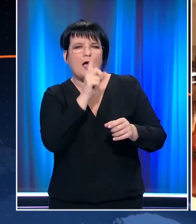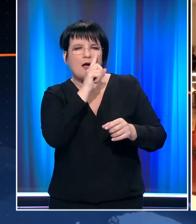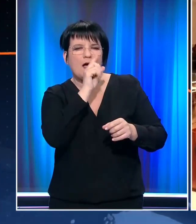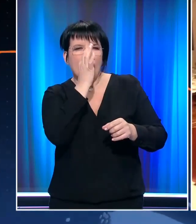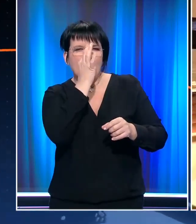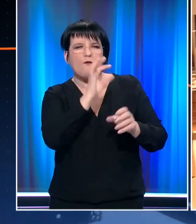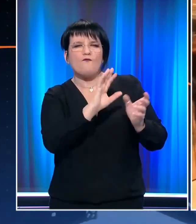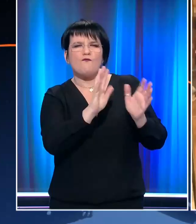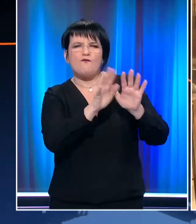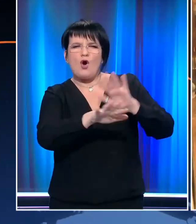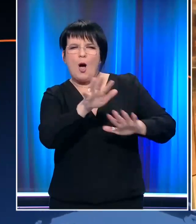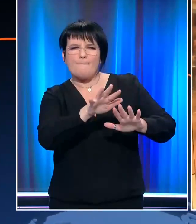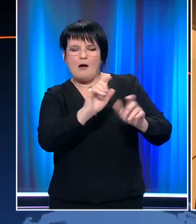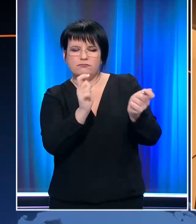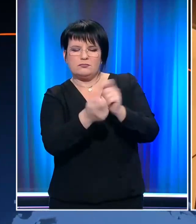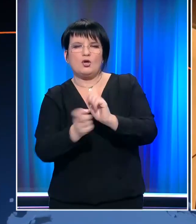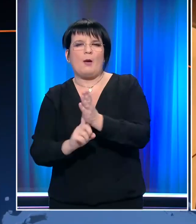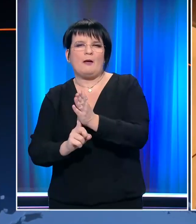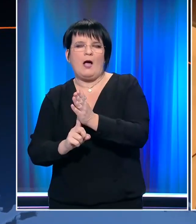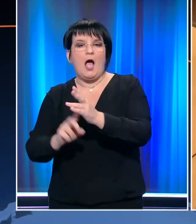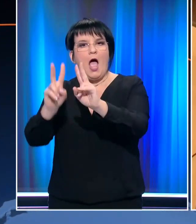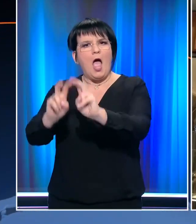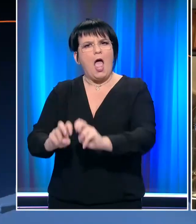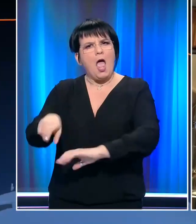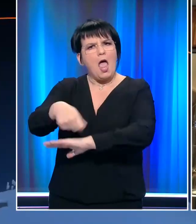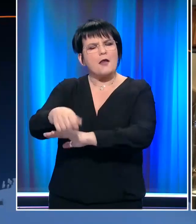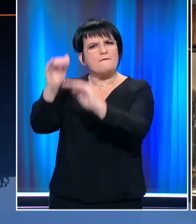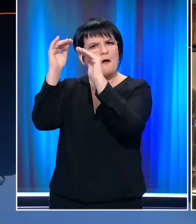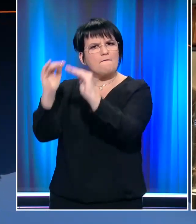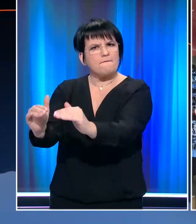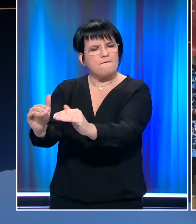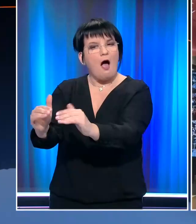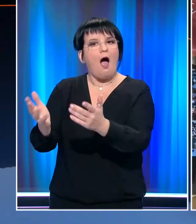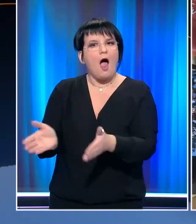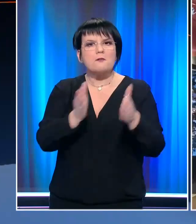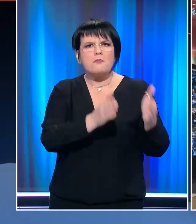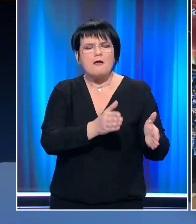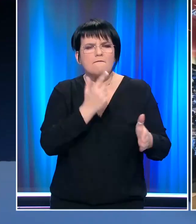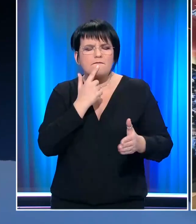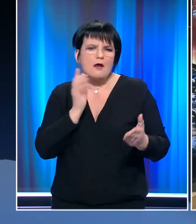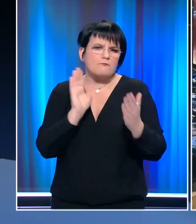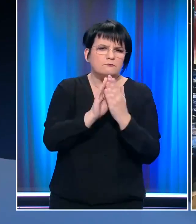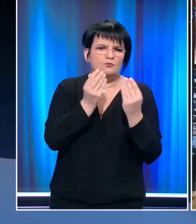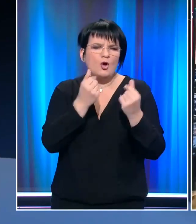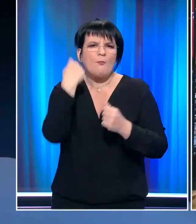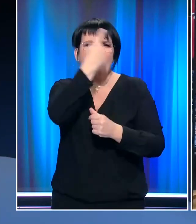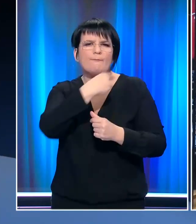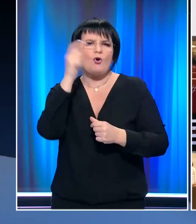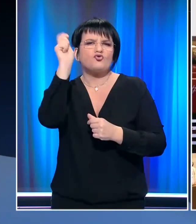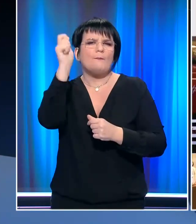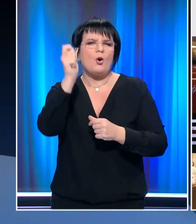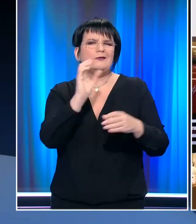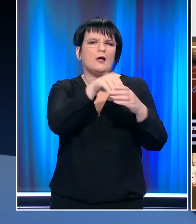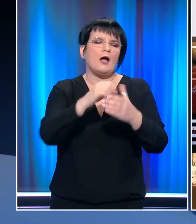Φολή Φολή, τη χρονική στιγμή που η δικαστική έρευνα ήταν σε πλήρη εξέλιξη με ταυτόχρονη προσέγγιση πολιτικών προσώπων για